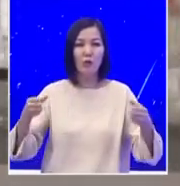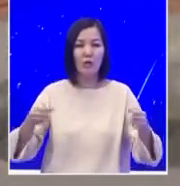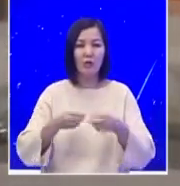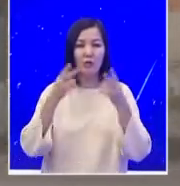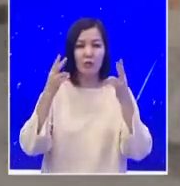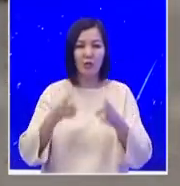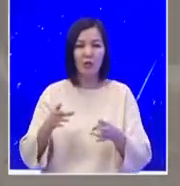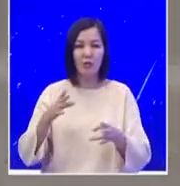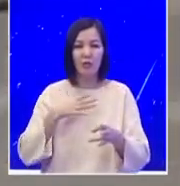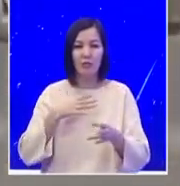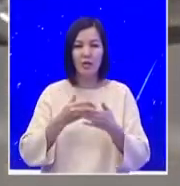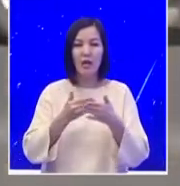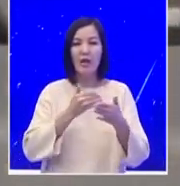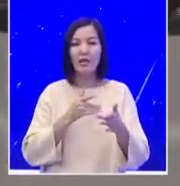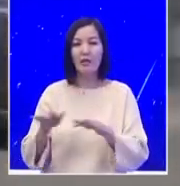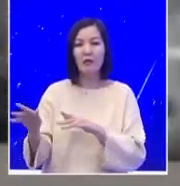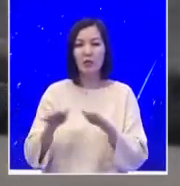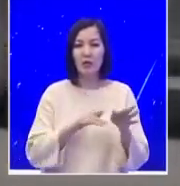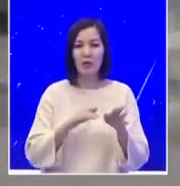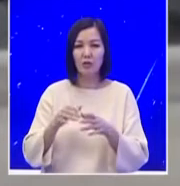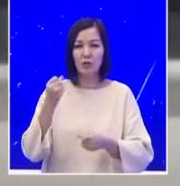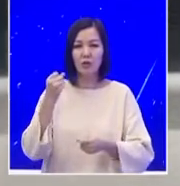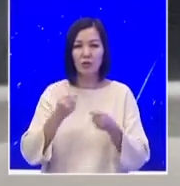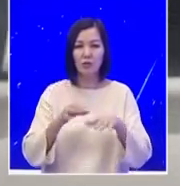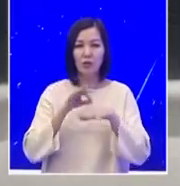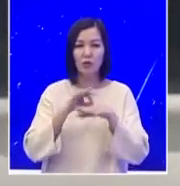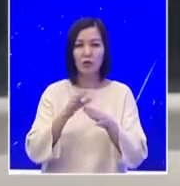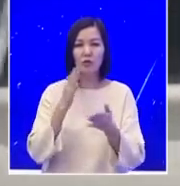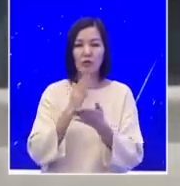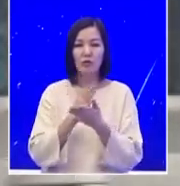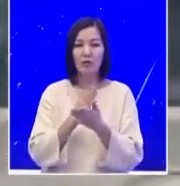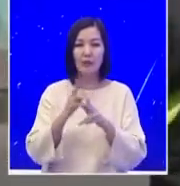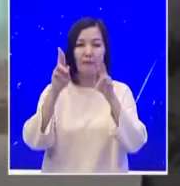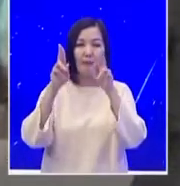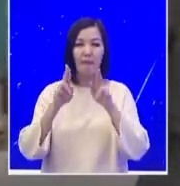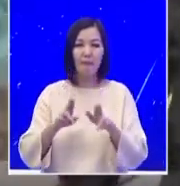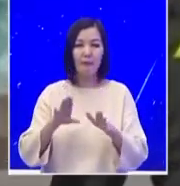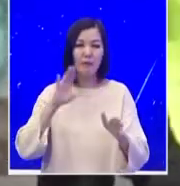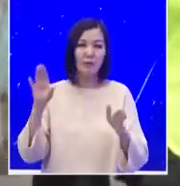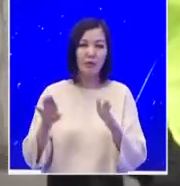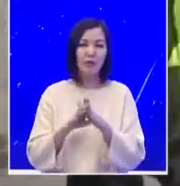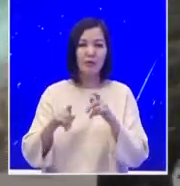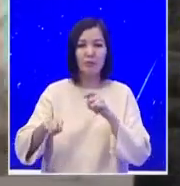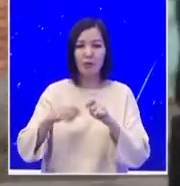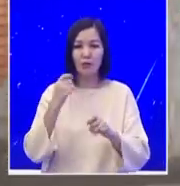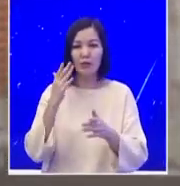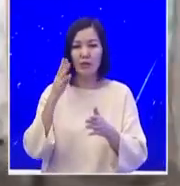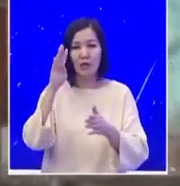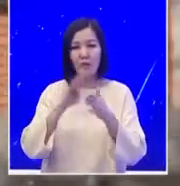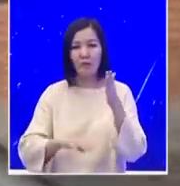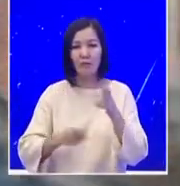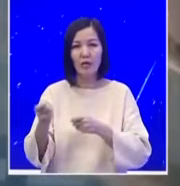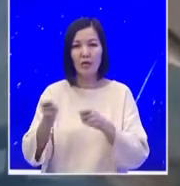республикада жаяу жүргіншінің қатысуымен орын алатын жол көлік оқиғасының алдын алу шарасы жүргізіліп жатыр. Жол ережесін